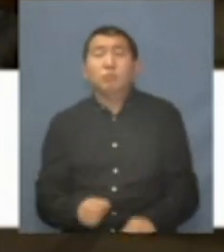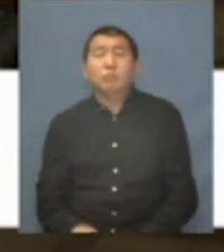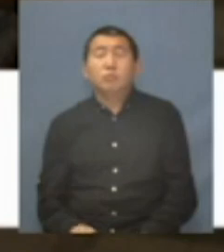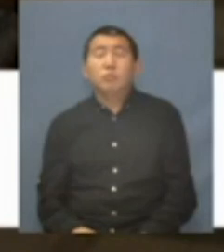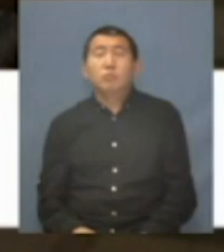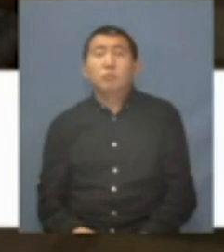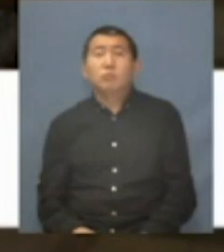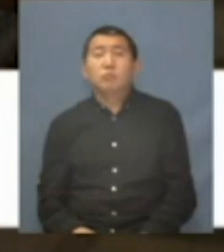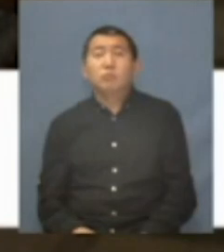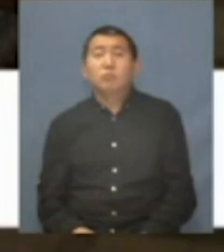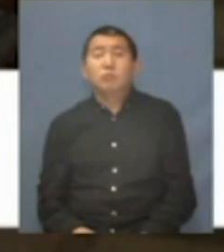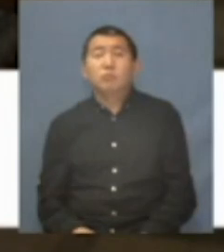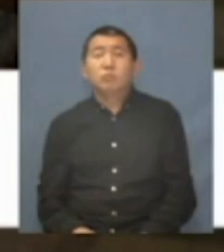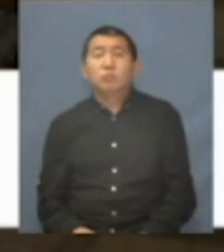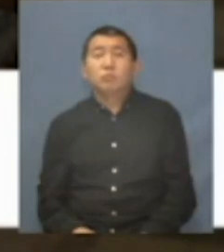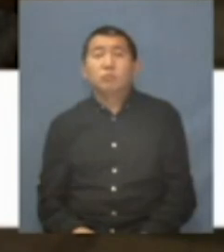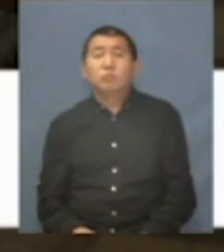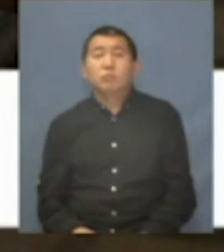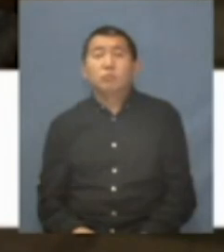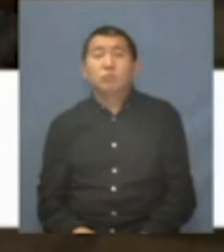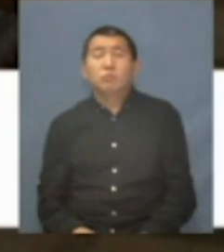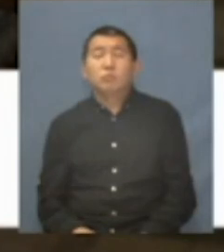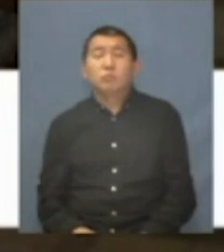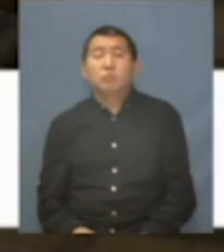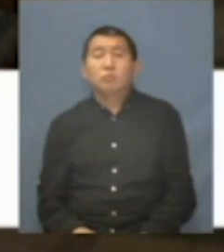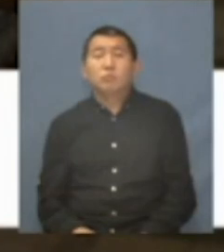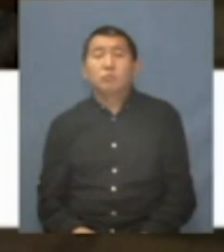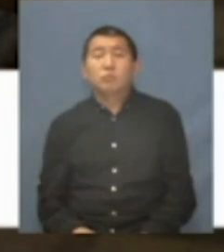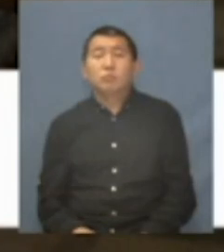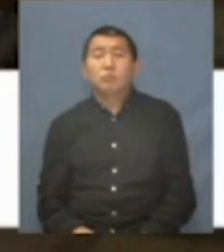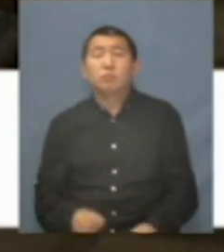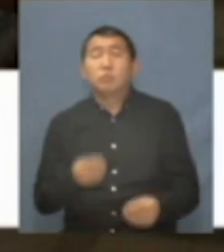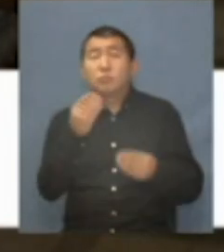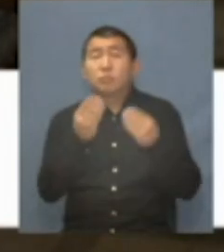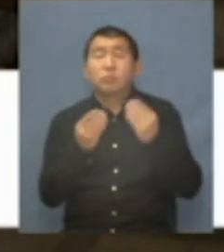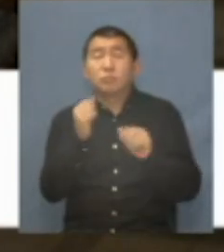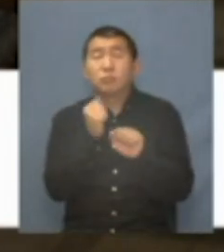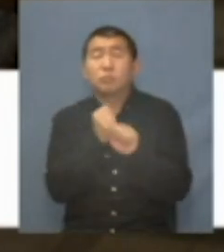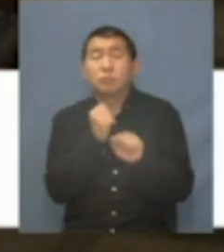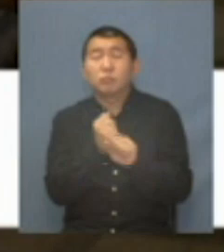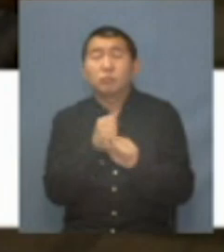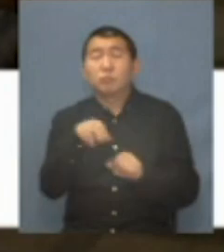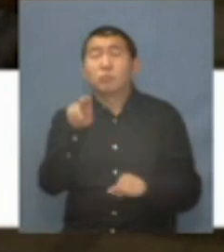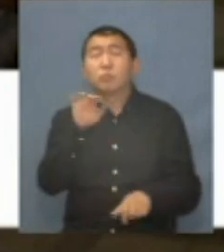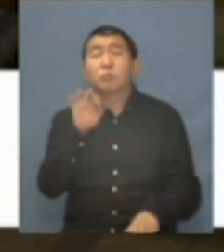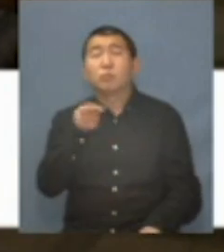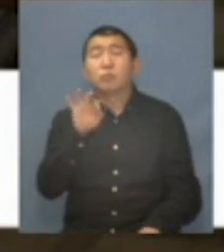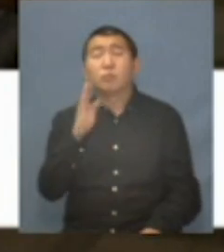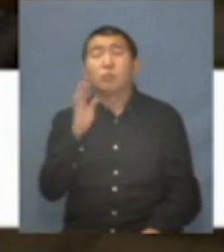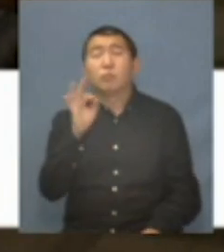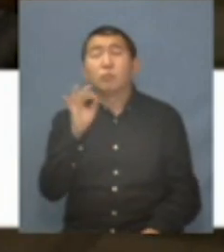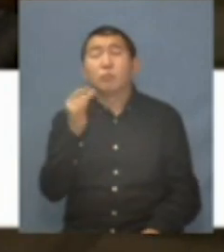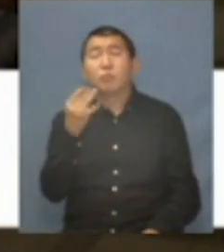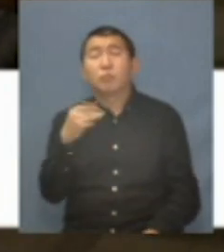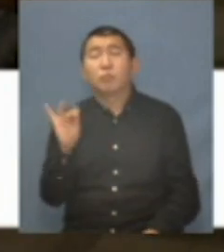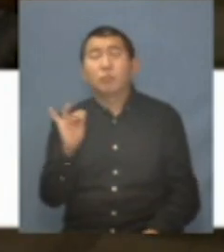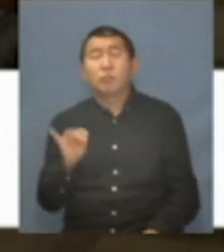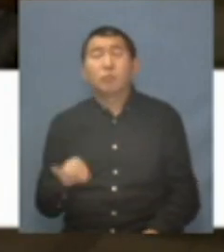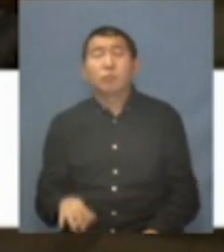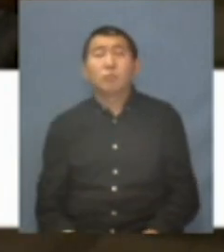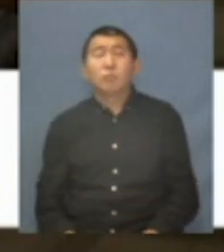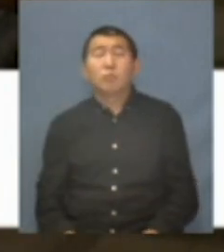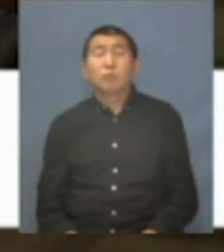Ну, как видите, куклы называются домовые. Это интерьерная